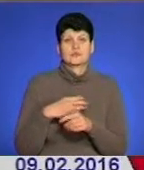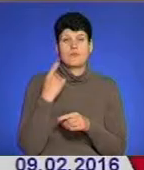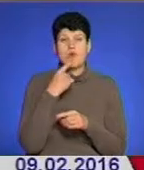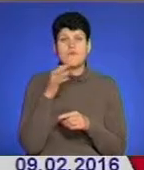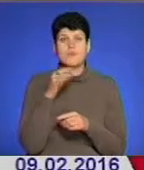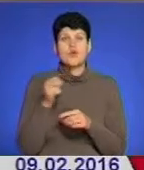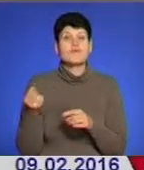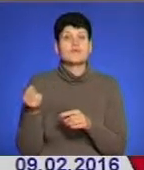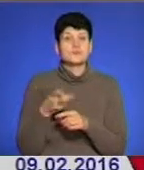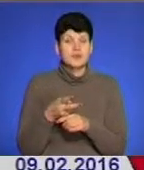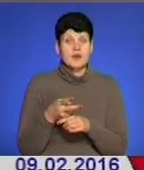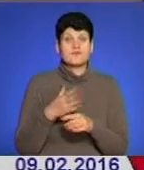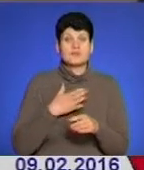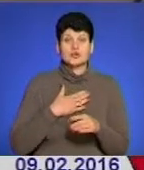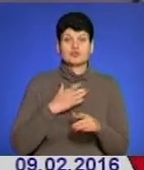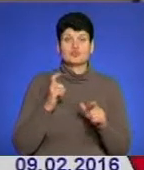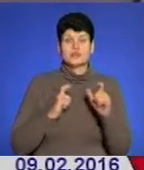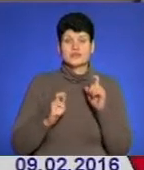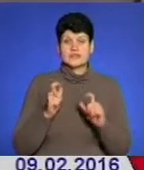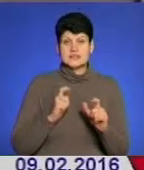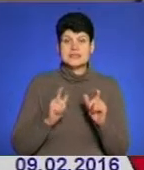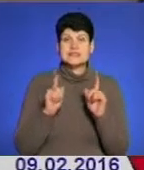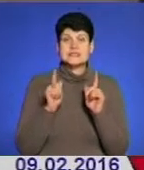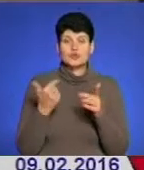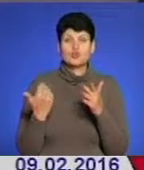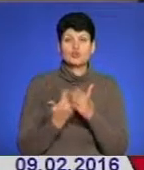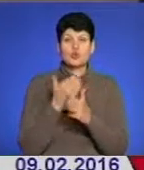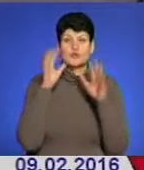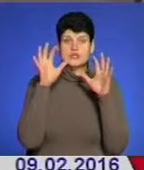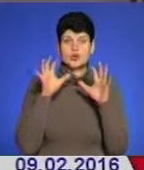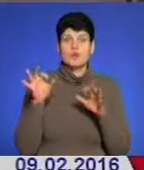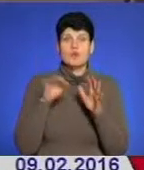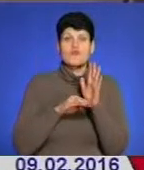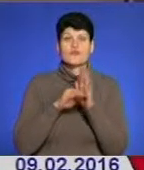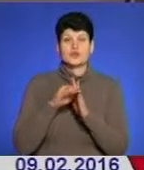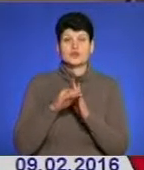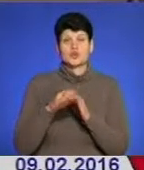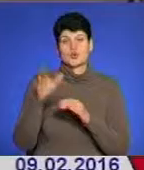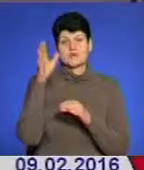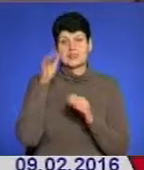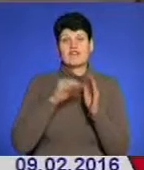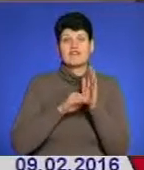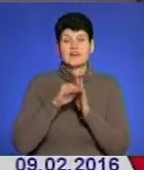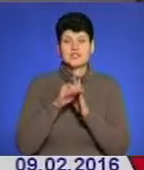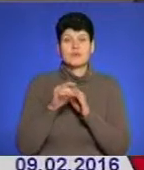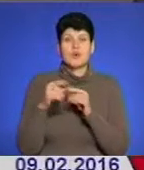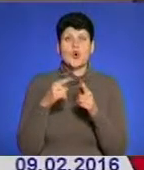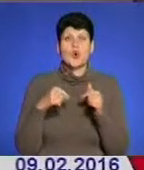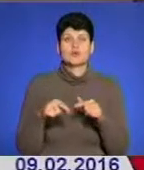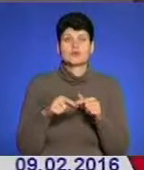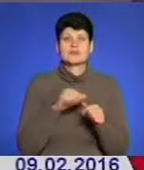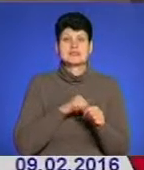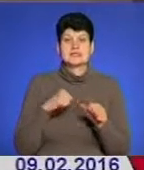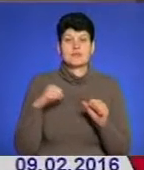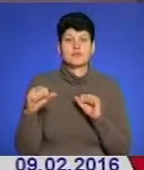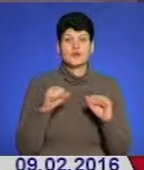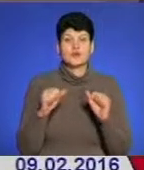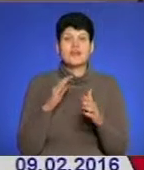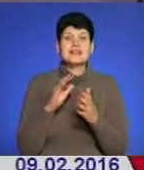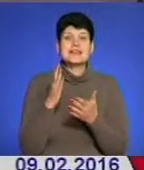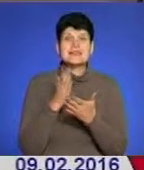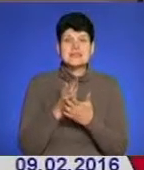Проте в нашому університеті, згідно нового закону про вищу освіту, вищим органом самоврядування студентів є студентська рада,